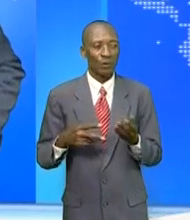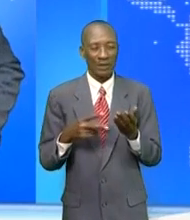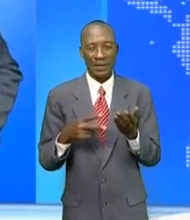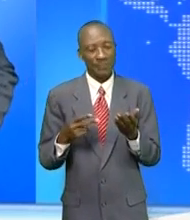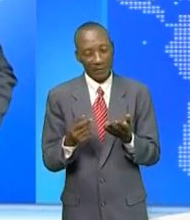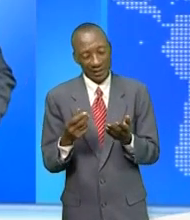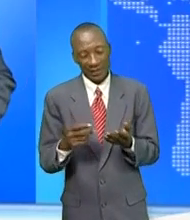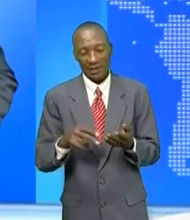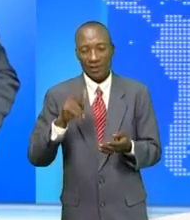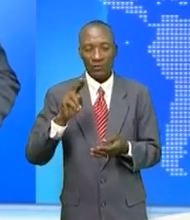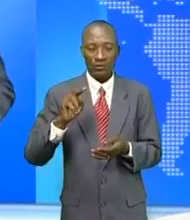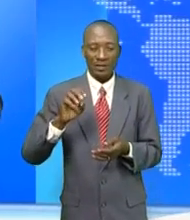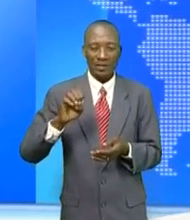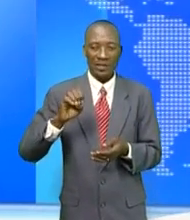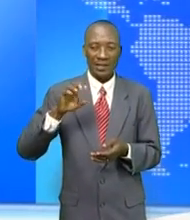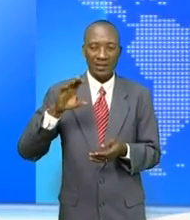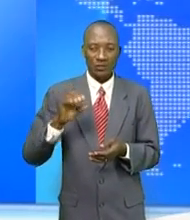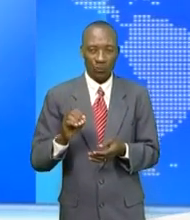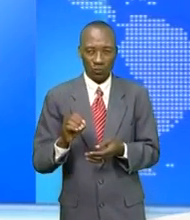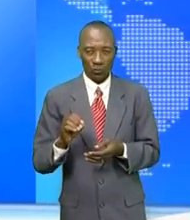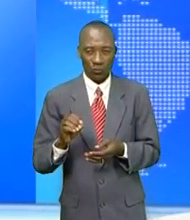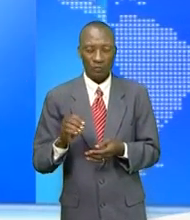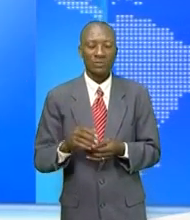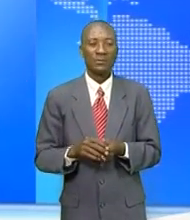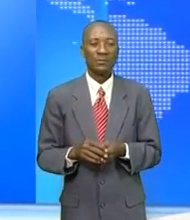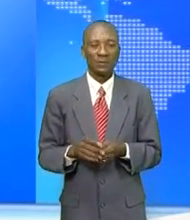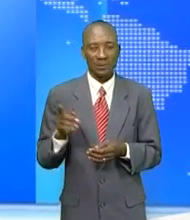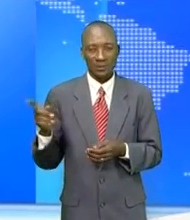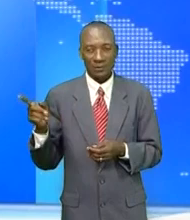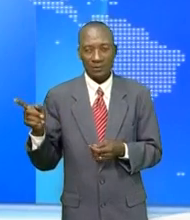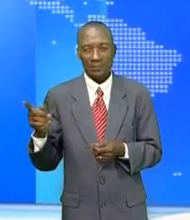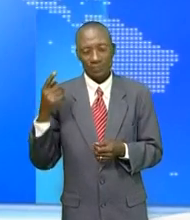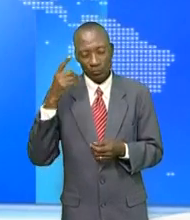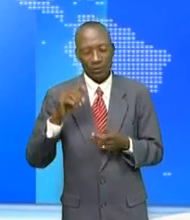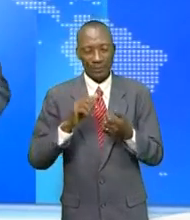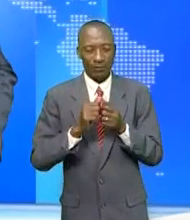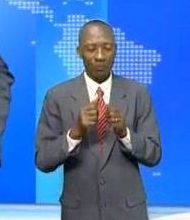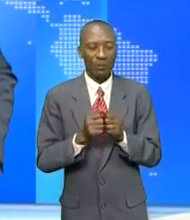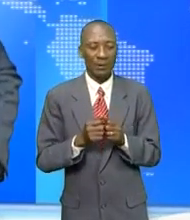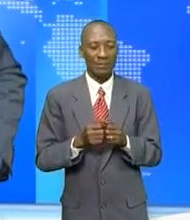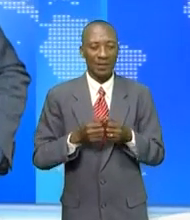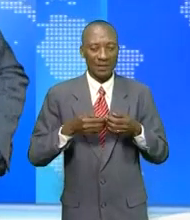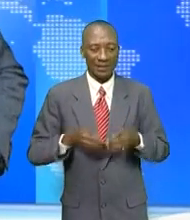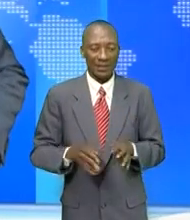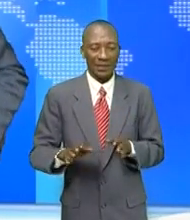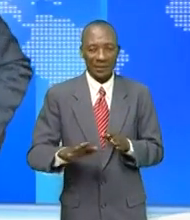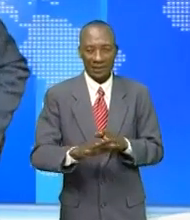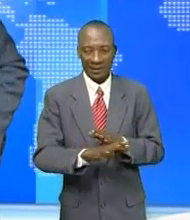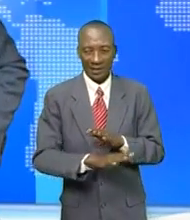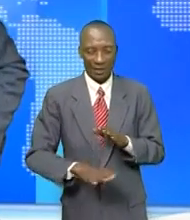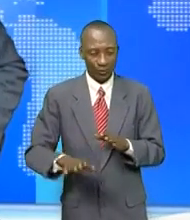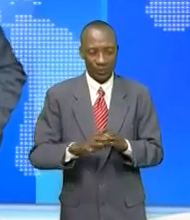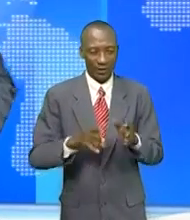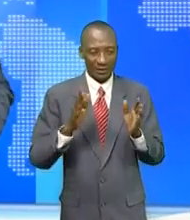vulgarisation scientifique. Ces prix visent à distinguer une personnalité ayant particulièrement contribué à la vulgarisation scientifique et